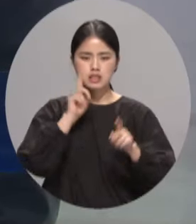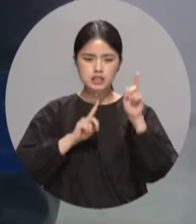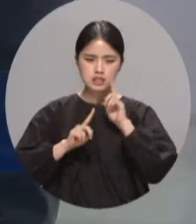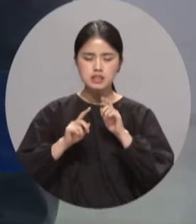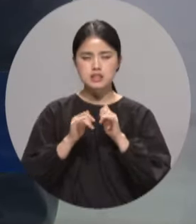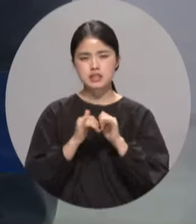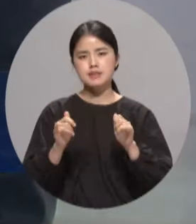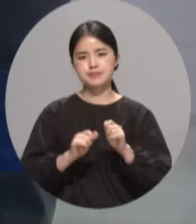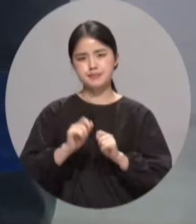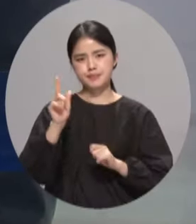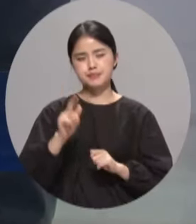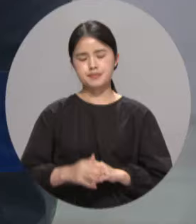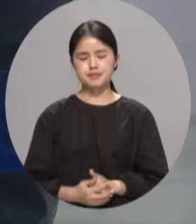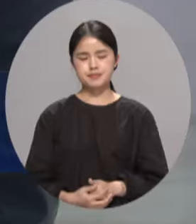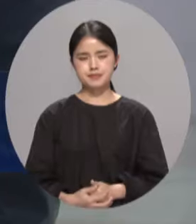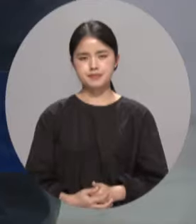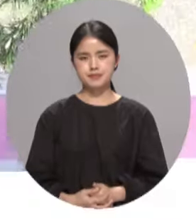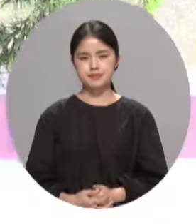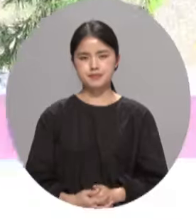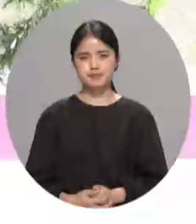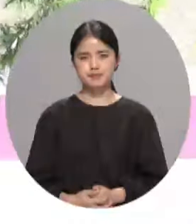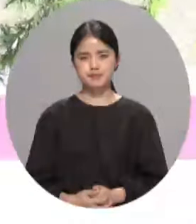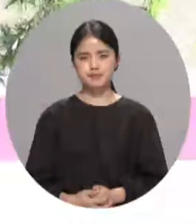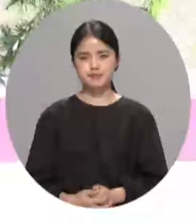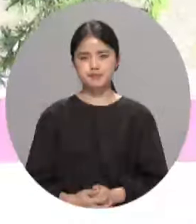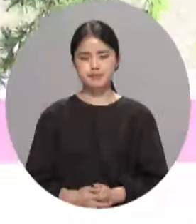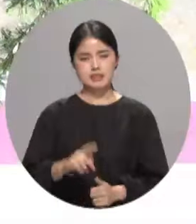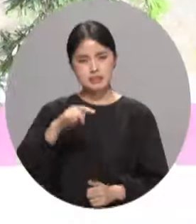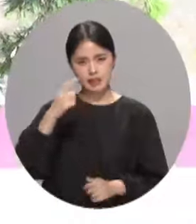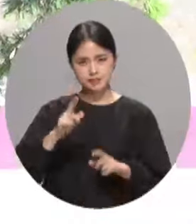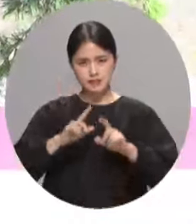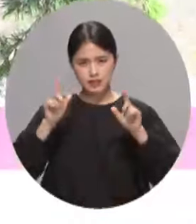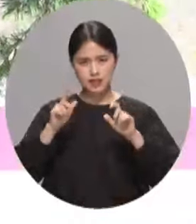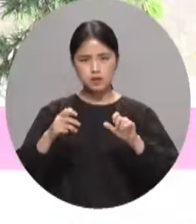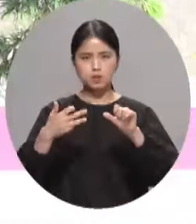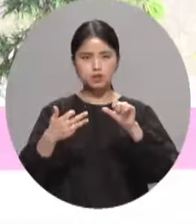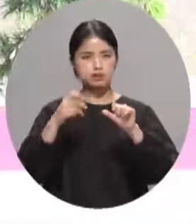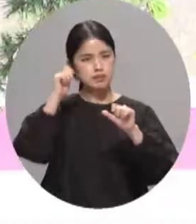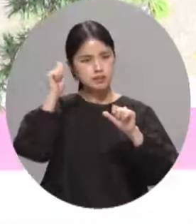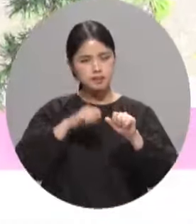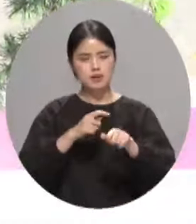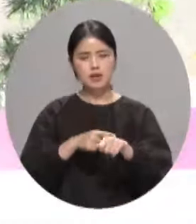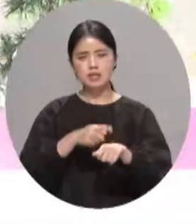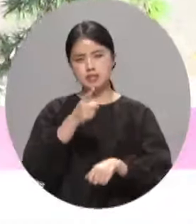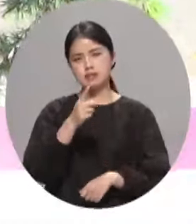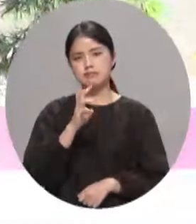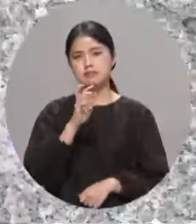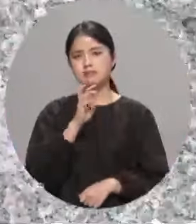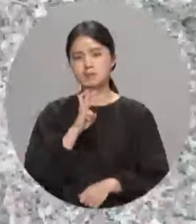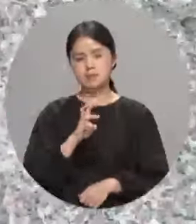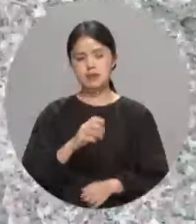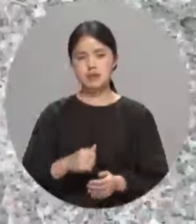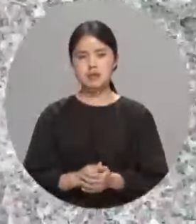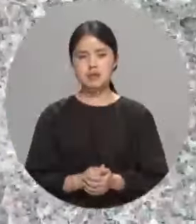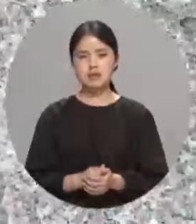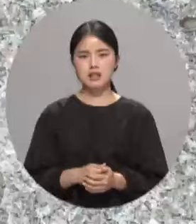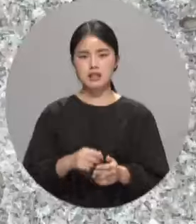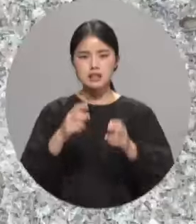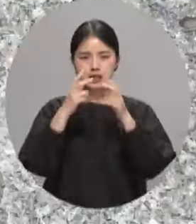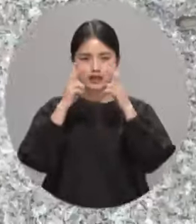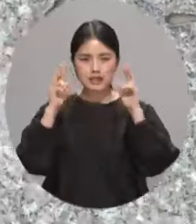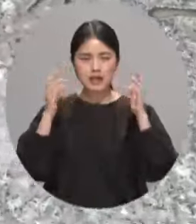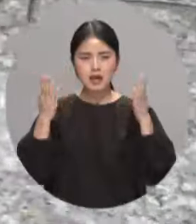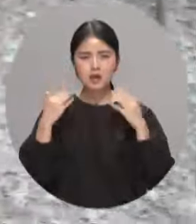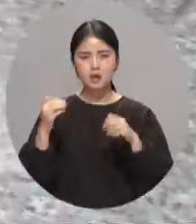뭐 이런 사람들이 많았었죠. 다음 날인 18일 새벽 1시 반쯤 전북대 농과대 2학년이던